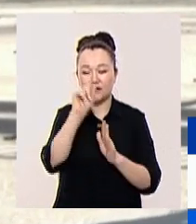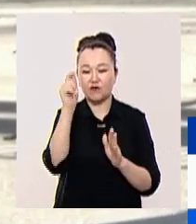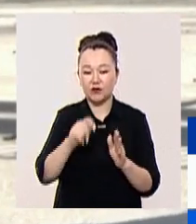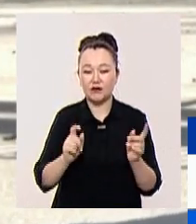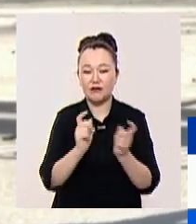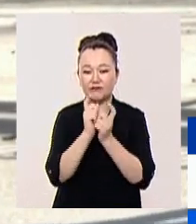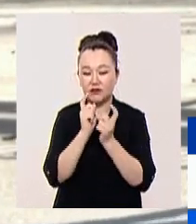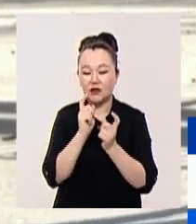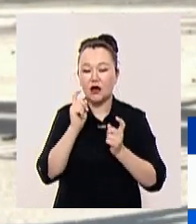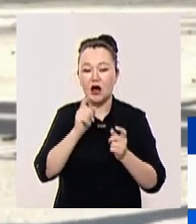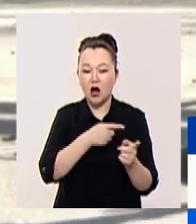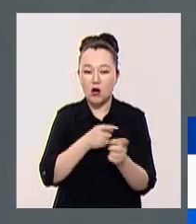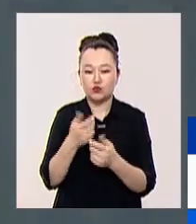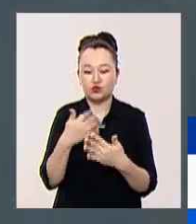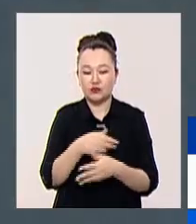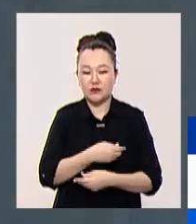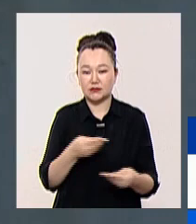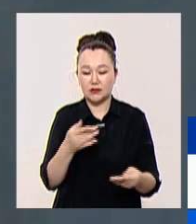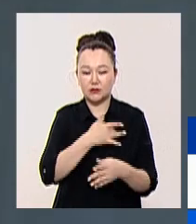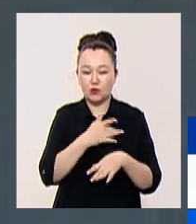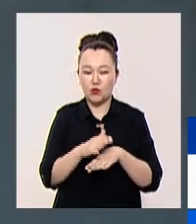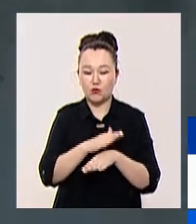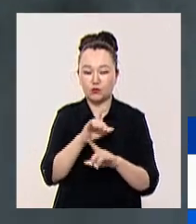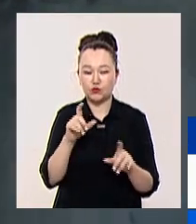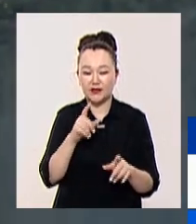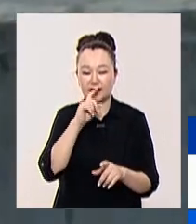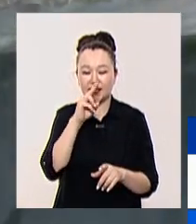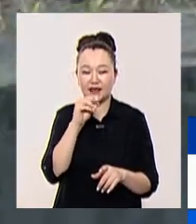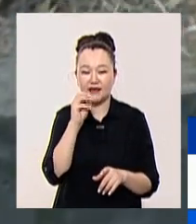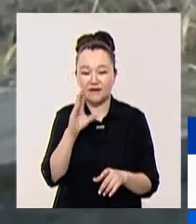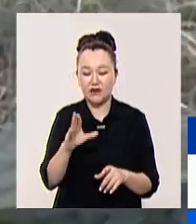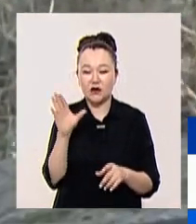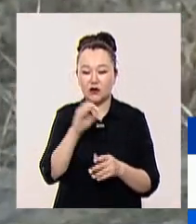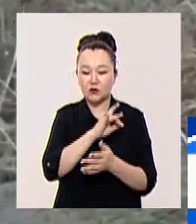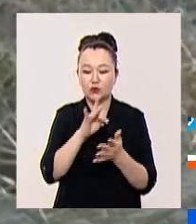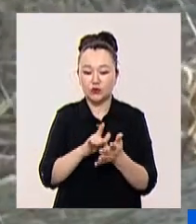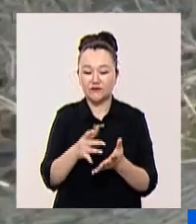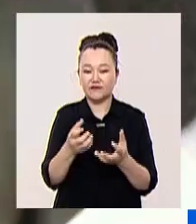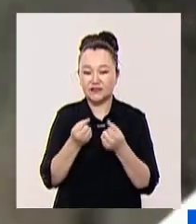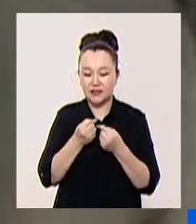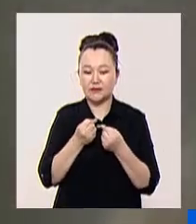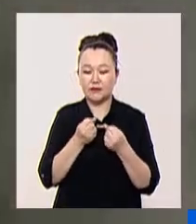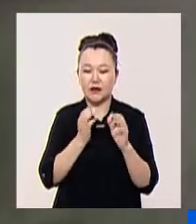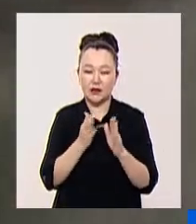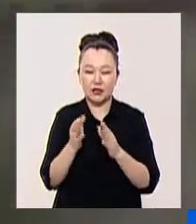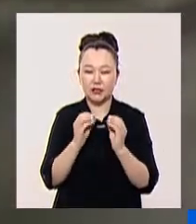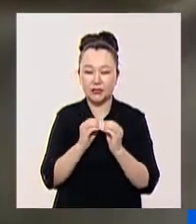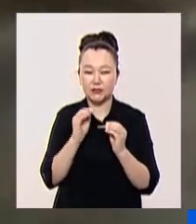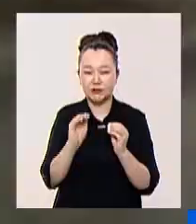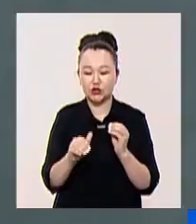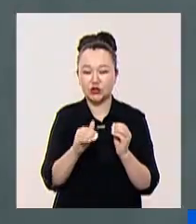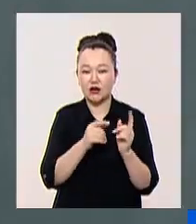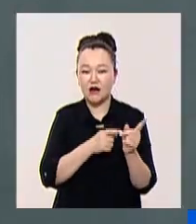конфликта, оружие уже раздали добровольцам в Киеве. Горожане, вышедшие на оборону города, получили на руки порядка 10